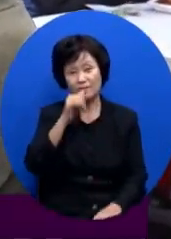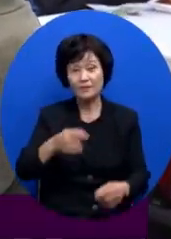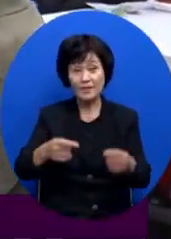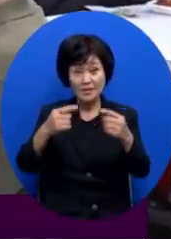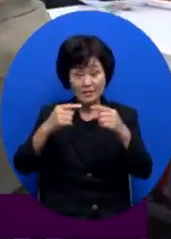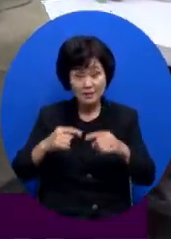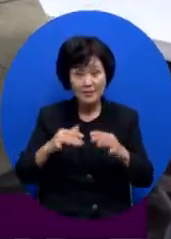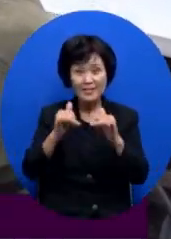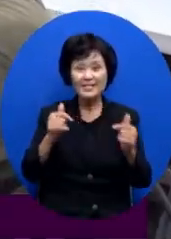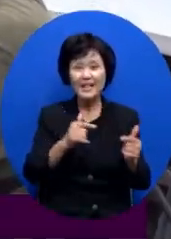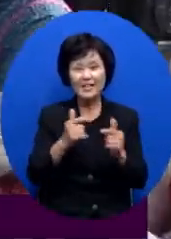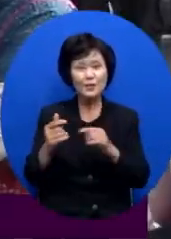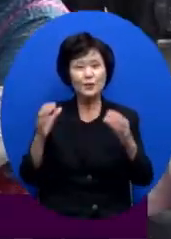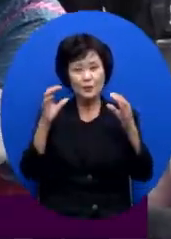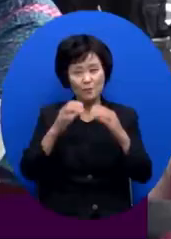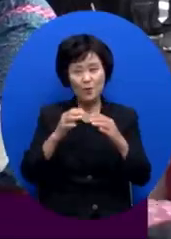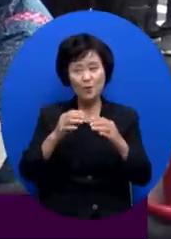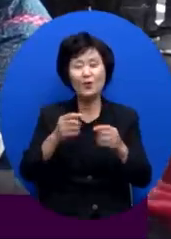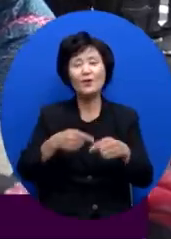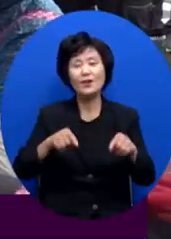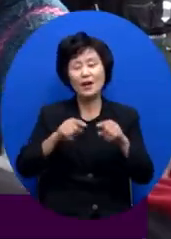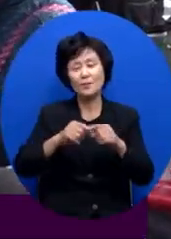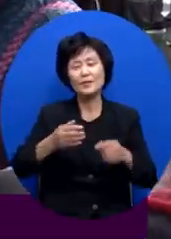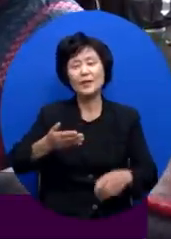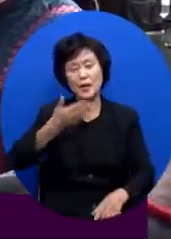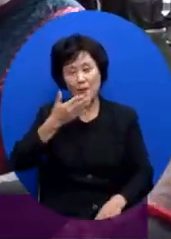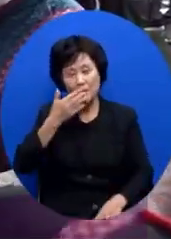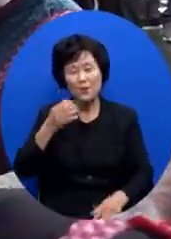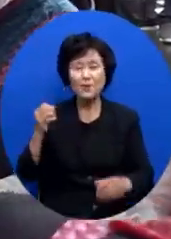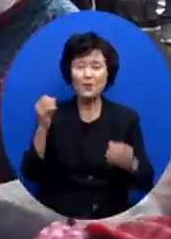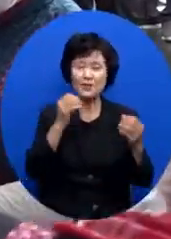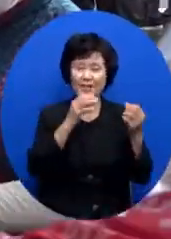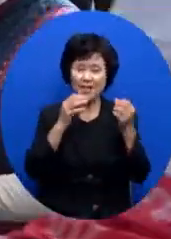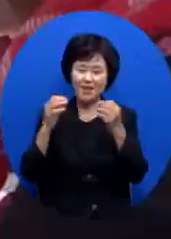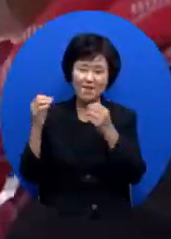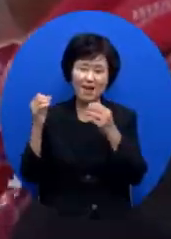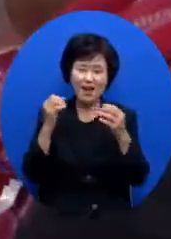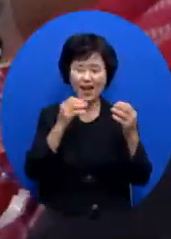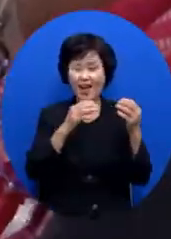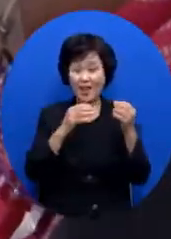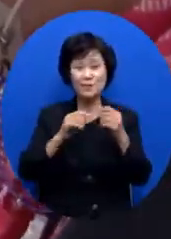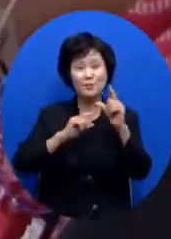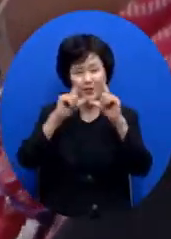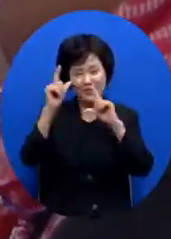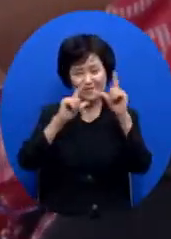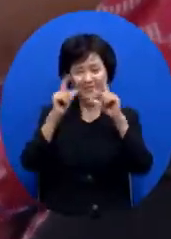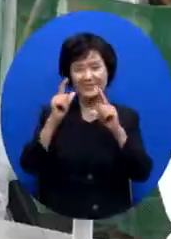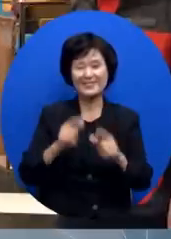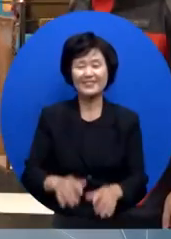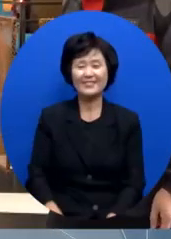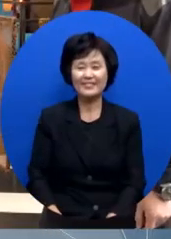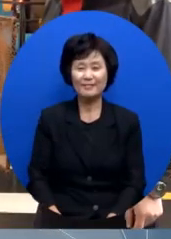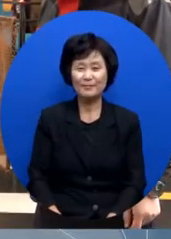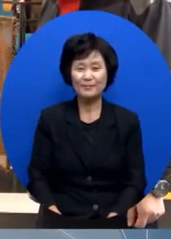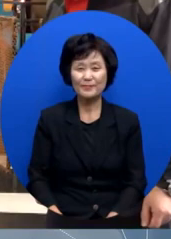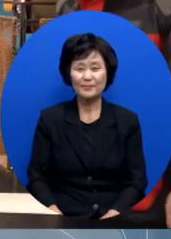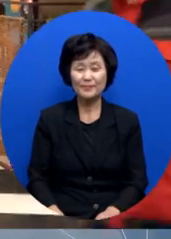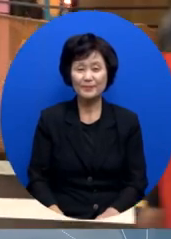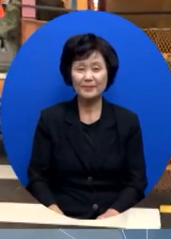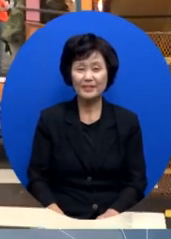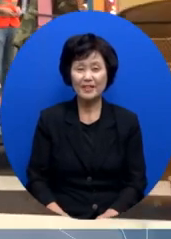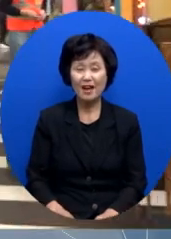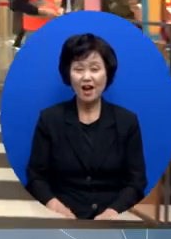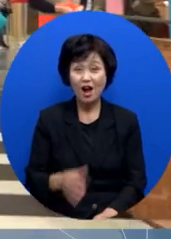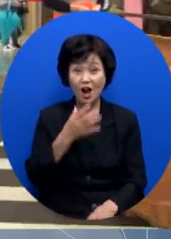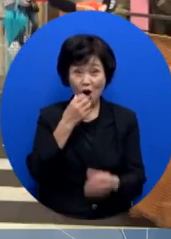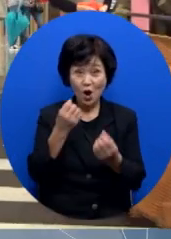참가자들도 3, 3, 5 모여서 식사하고 또 이야기를 나누면서 휴일을 만끽하는 모습입니다. 네, 정말